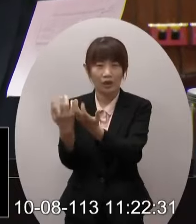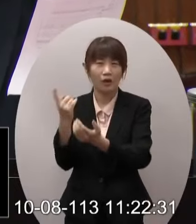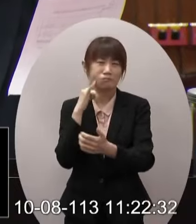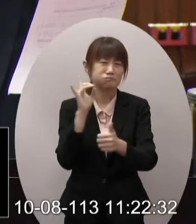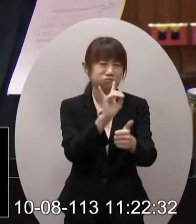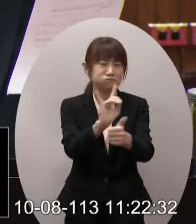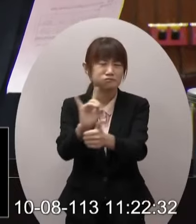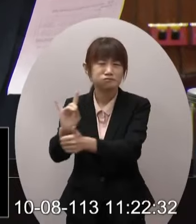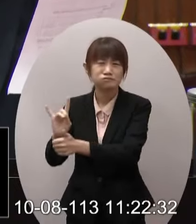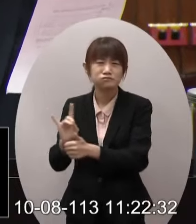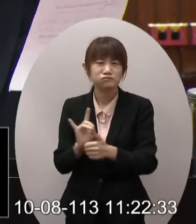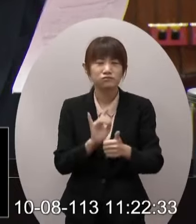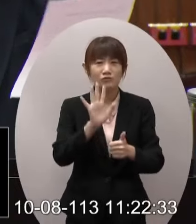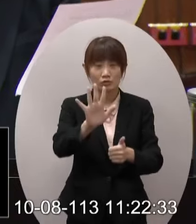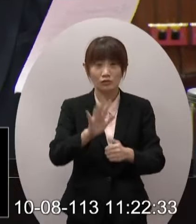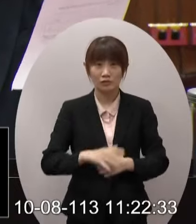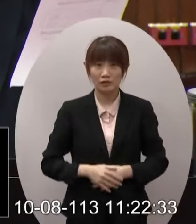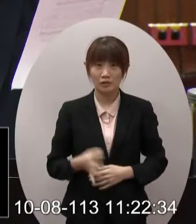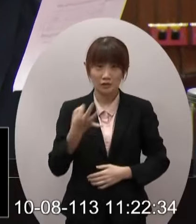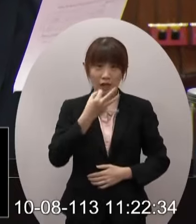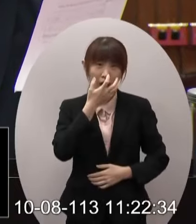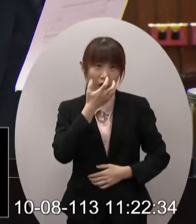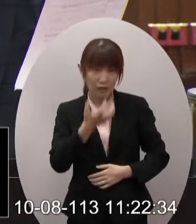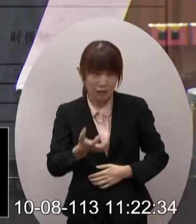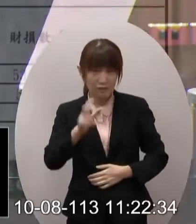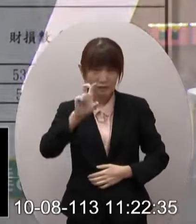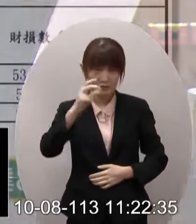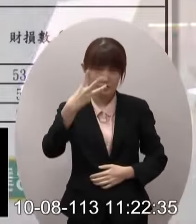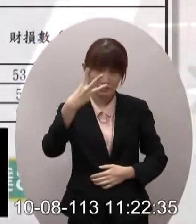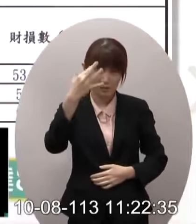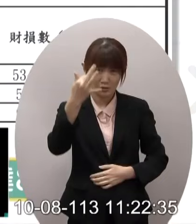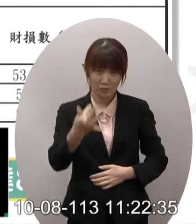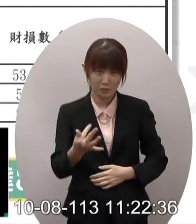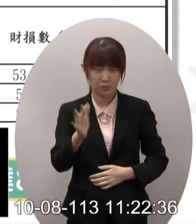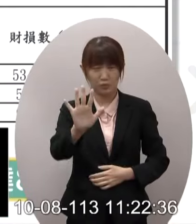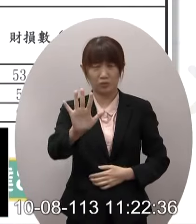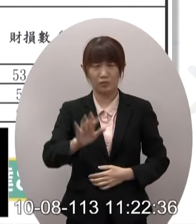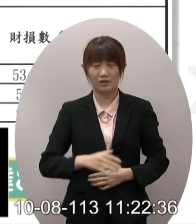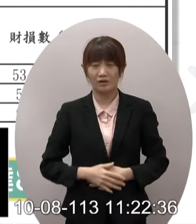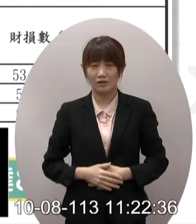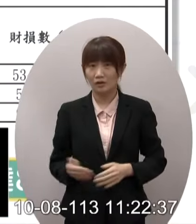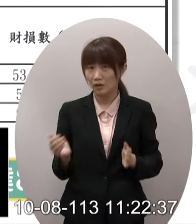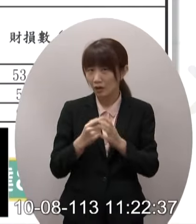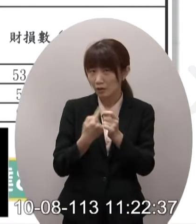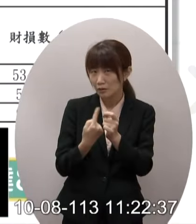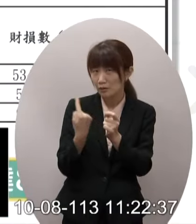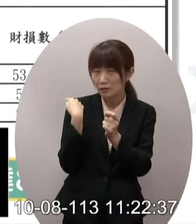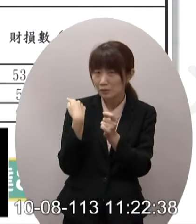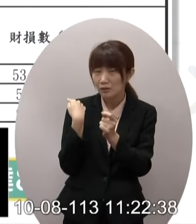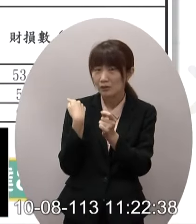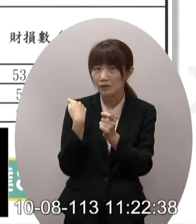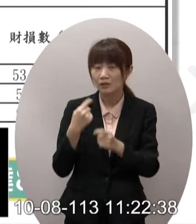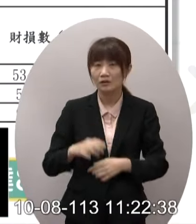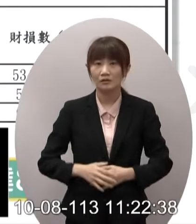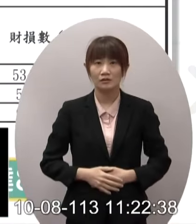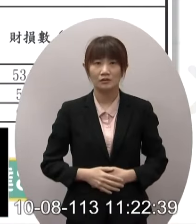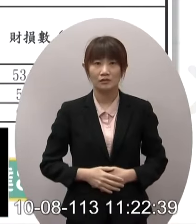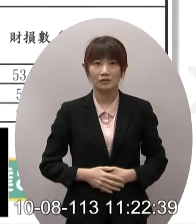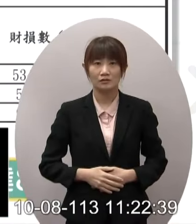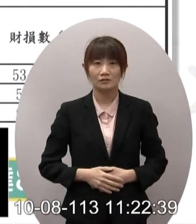诈欺金额，财产损失73亿，到去年啊，院长，去